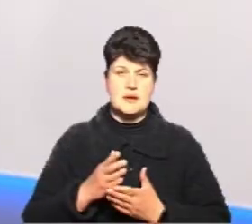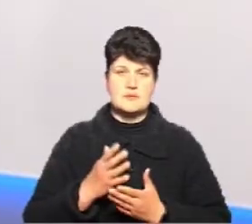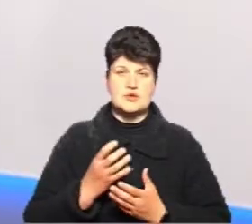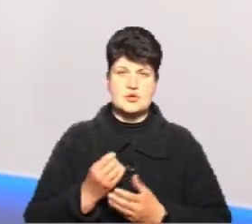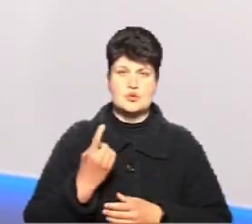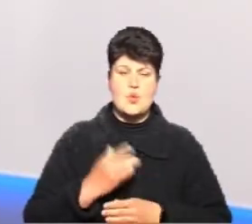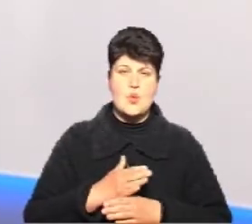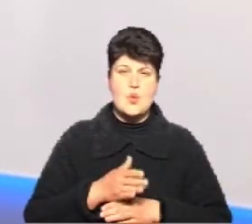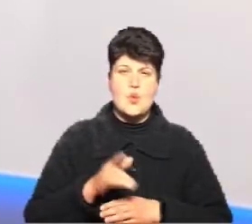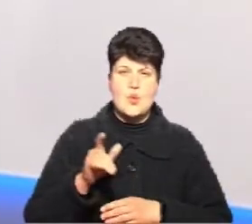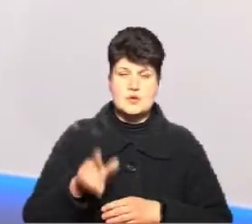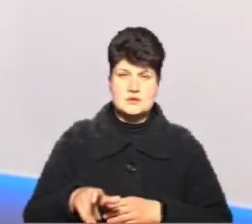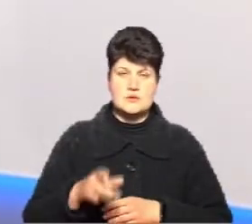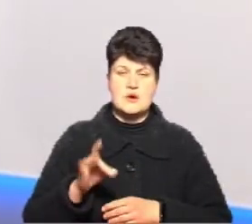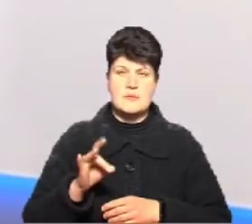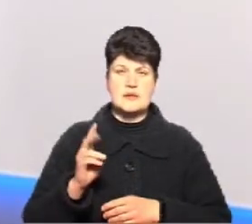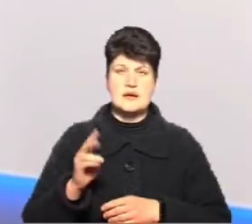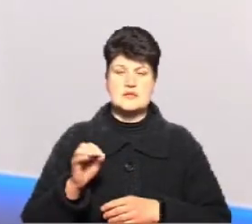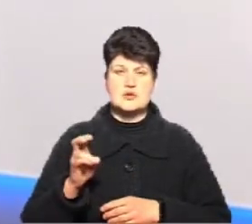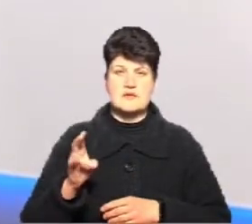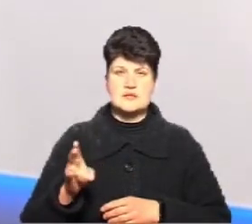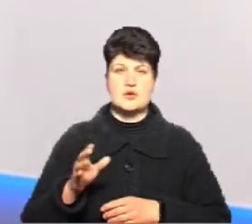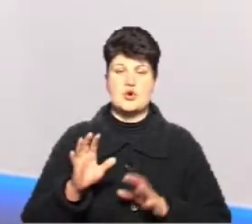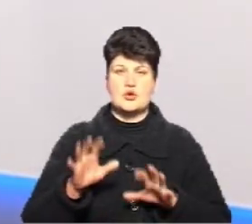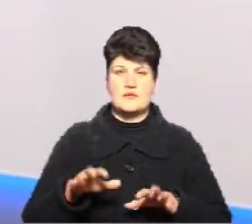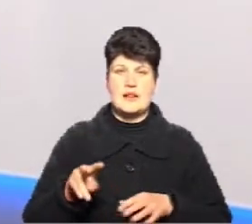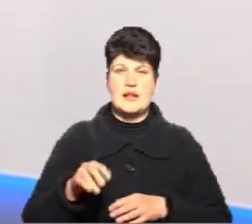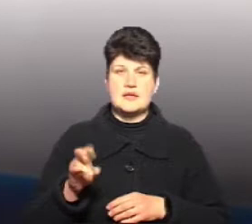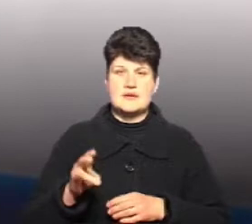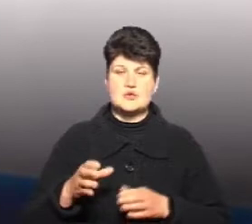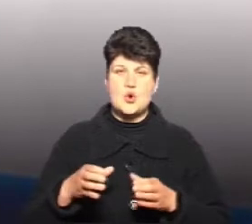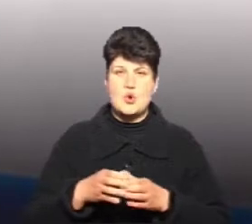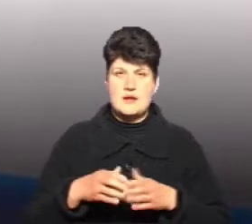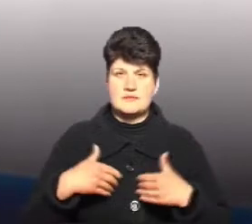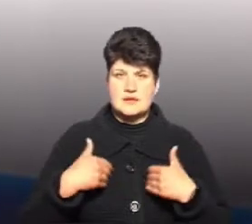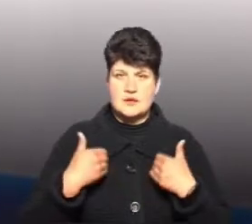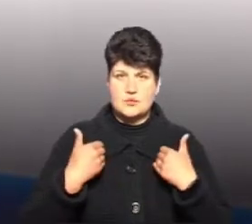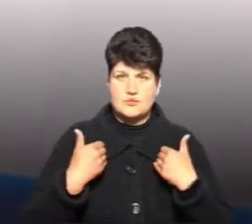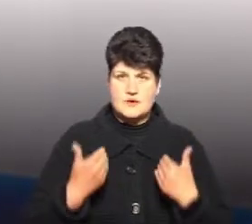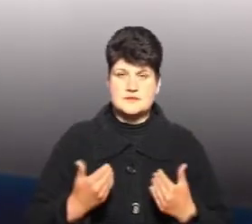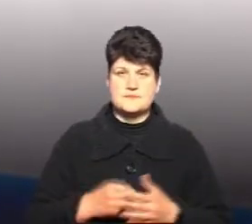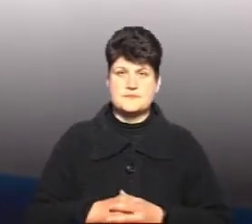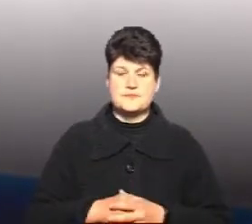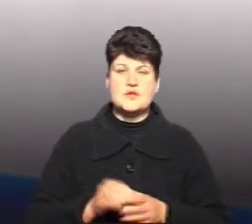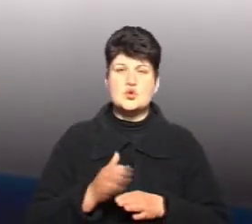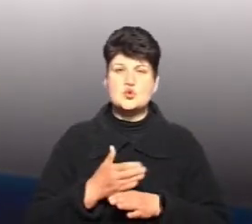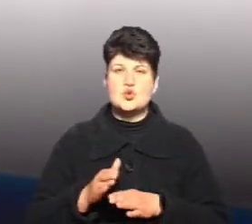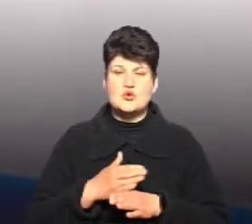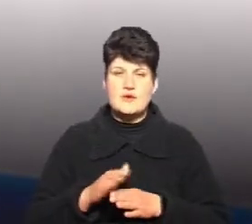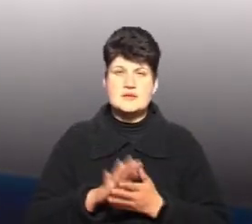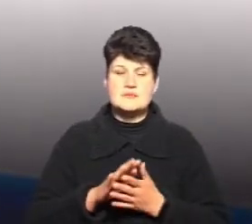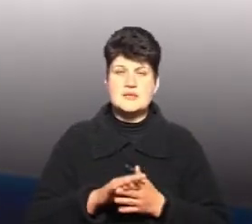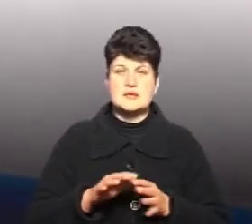До нас вже завітав Роман Казновецький, голова Лановецької громади. Вітаю вас, пане Романе. Доброго вечора. Сортування та централізоване вивезення сміття –